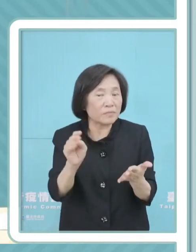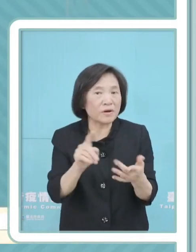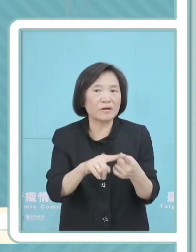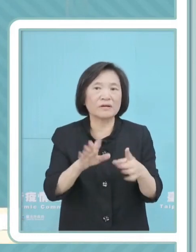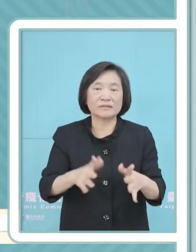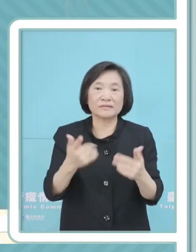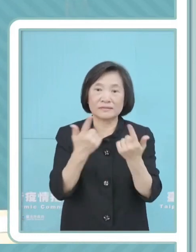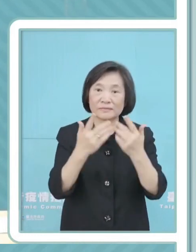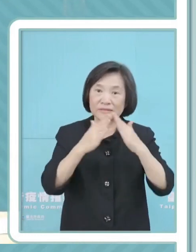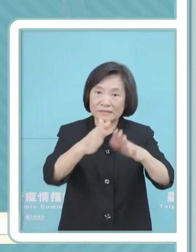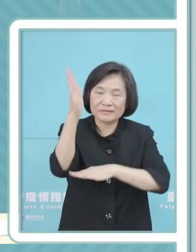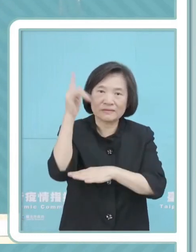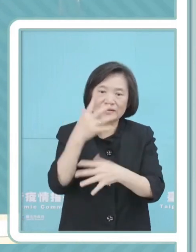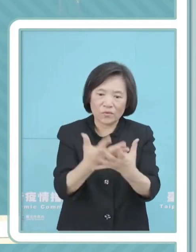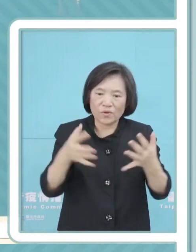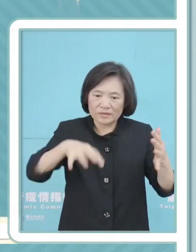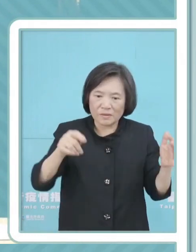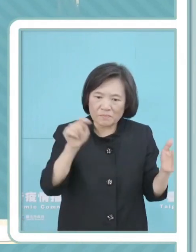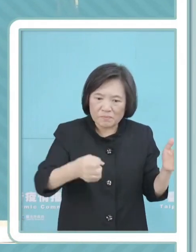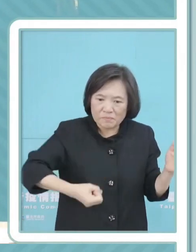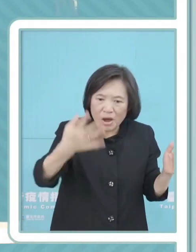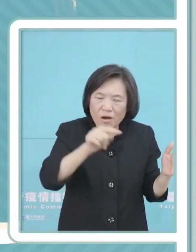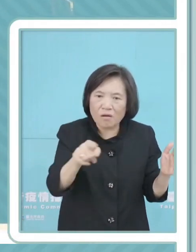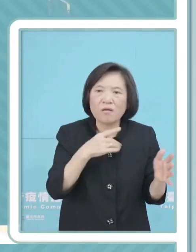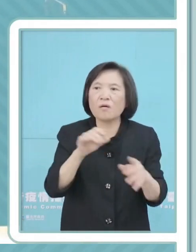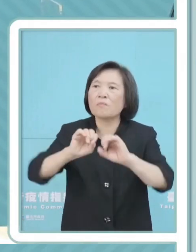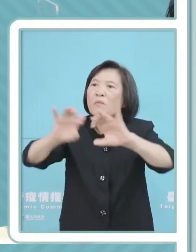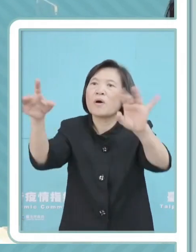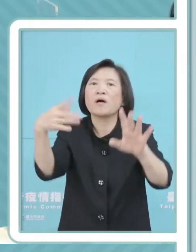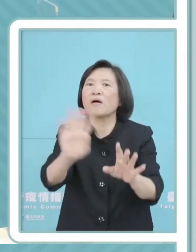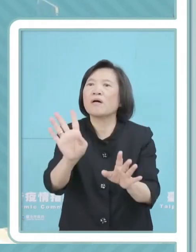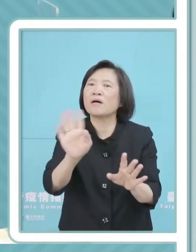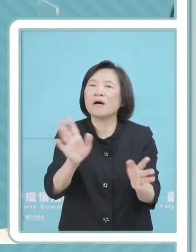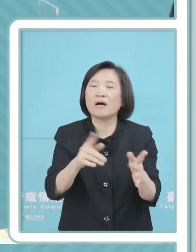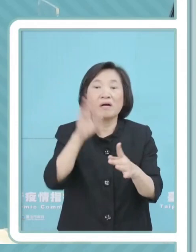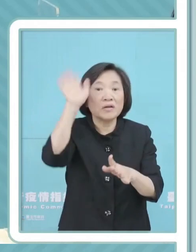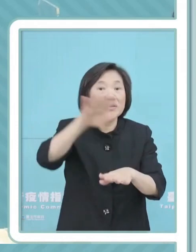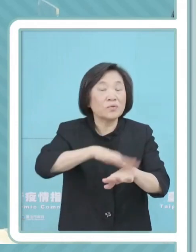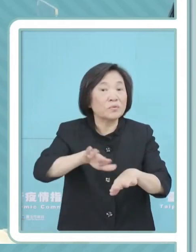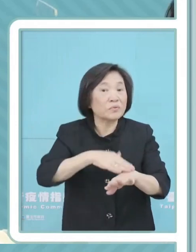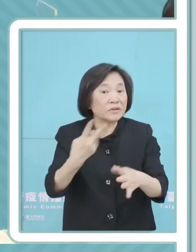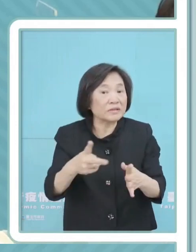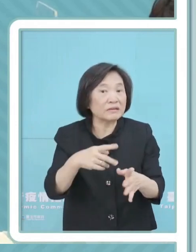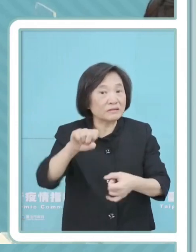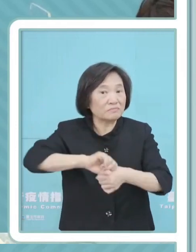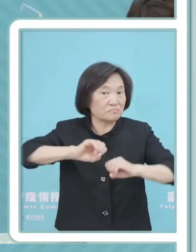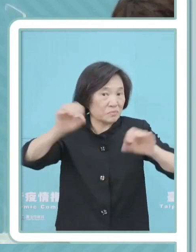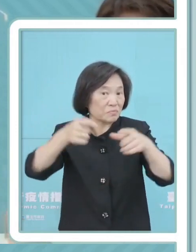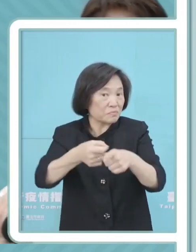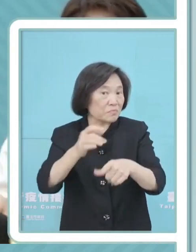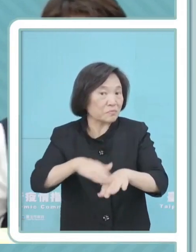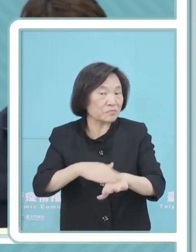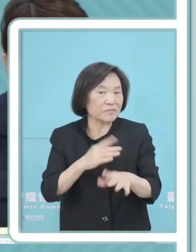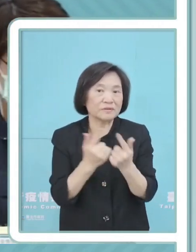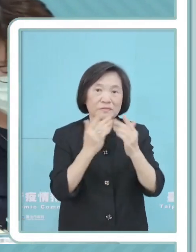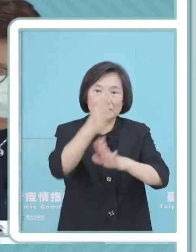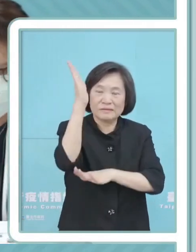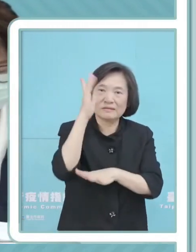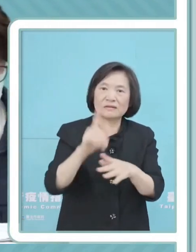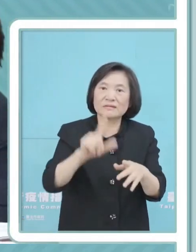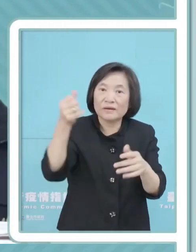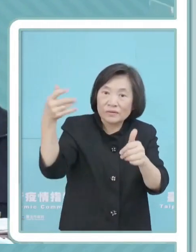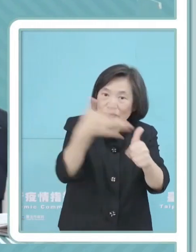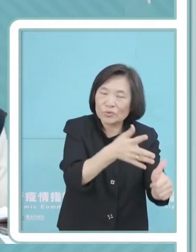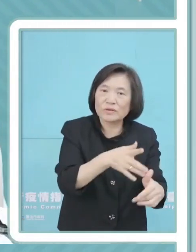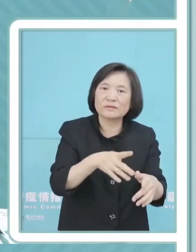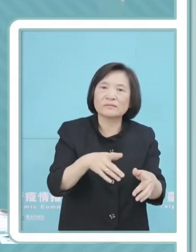足迹放到市府网站上面，为何不主动跟市民说明？未来会考虑用其他的方式来公告吗？北市府现在上传足迹